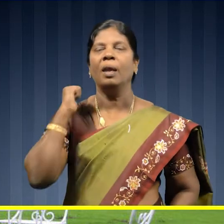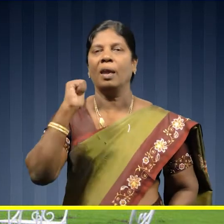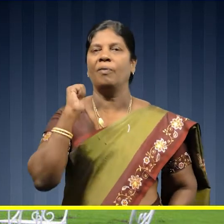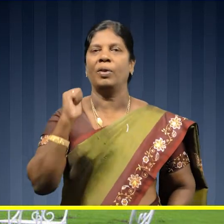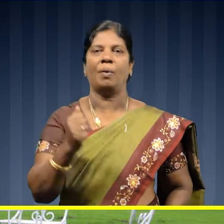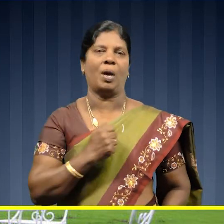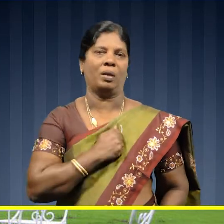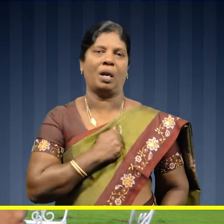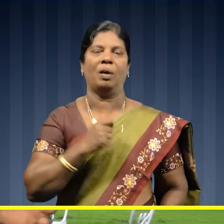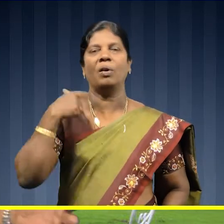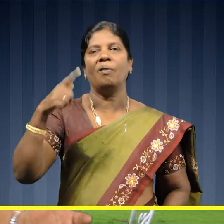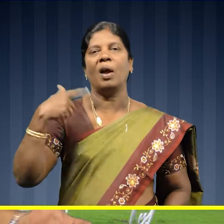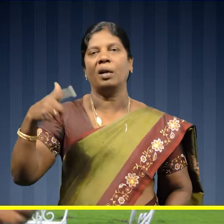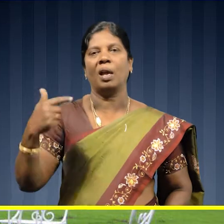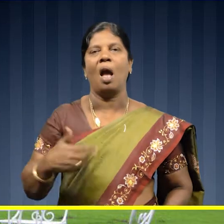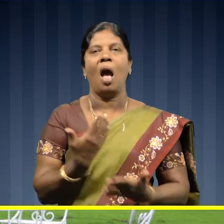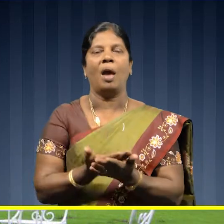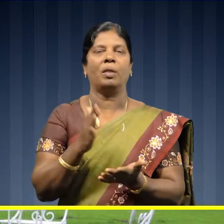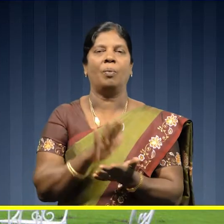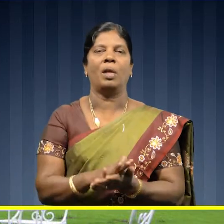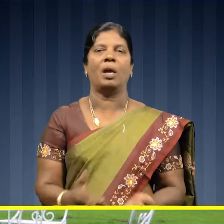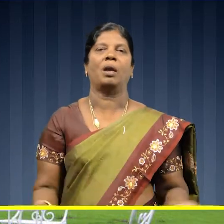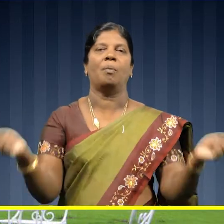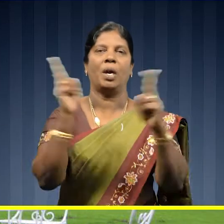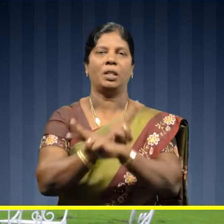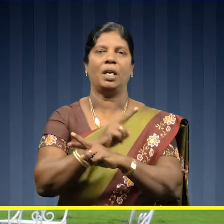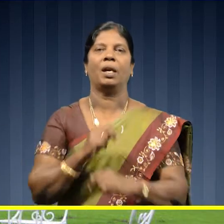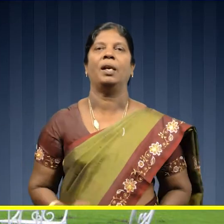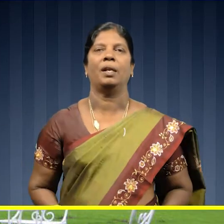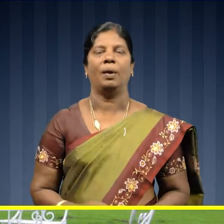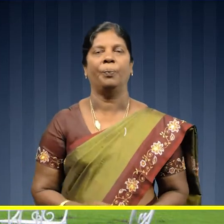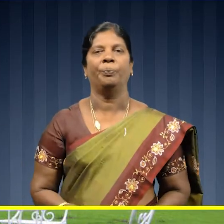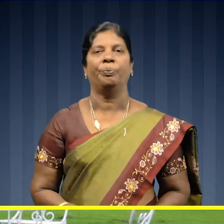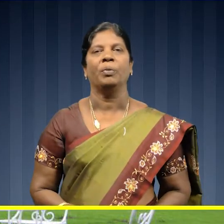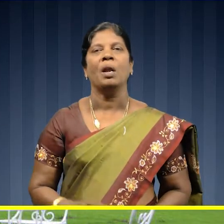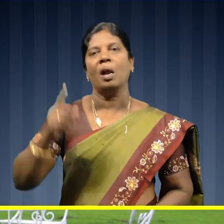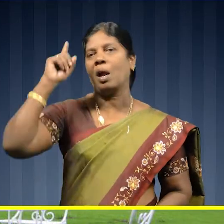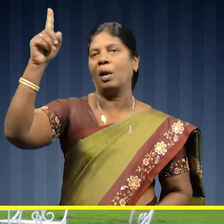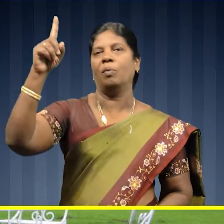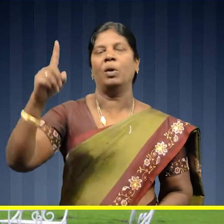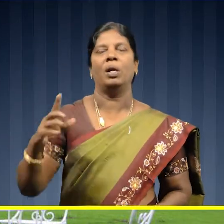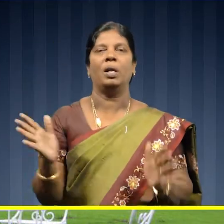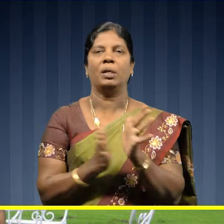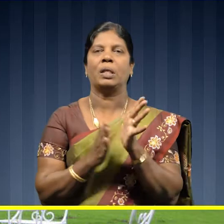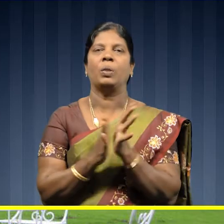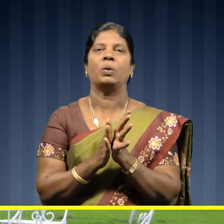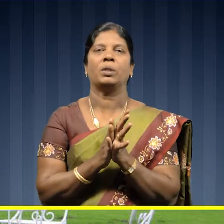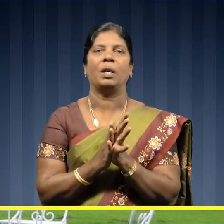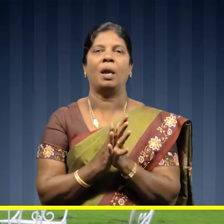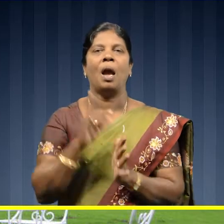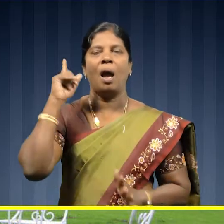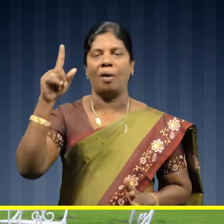மூன்றாவதாக, எவ்விதமாக தங்கள் வாழ்க்கையை அவர்கள் அர்த்தமுள்ளதாக்கி கொண்டார்கள் என்றால்,